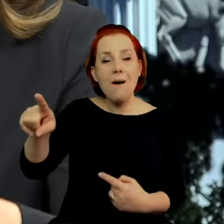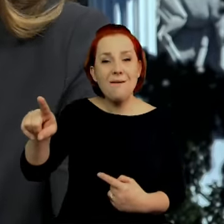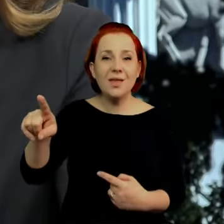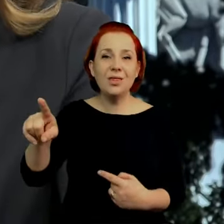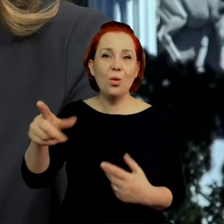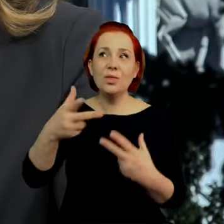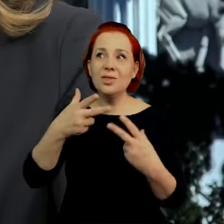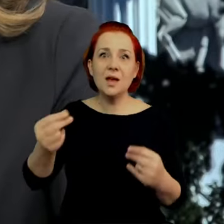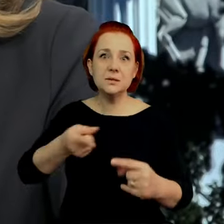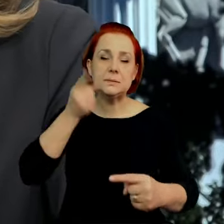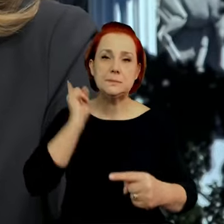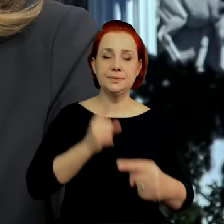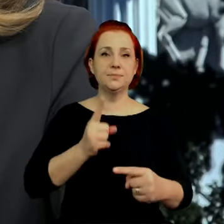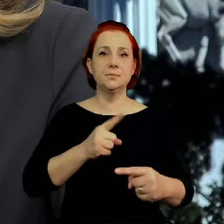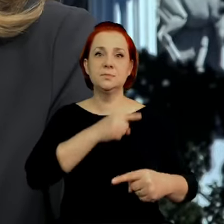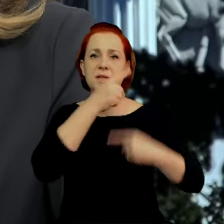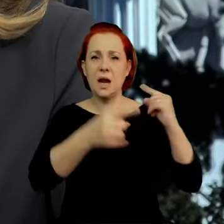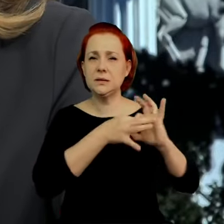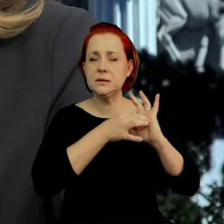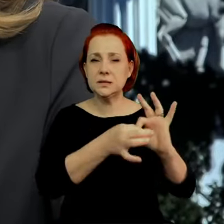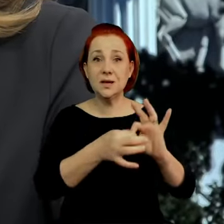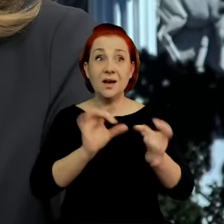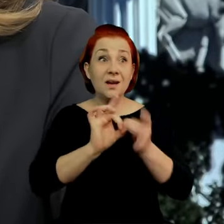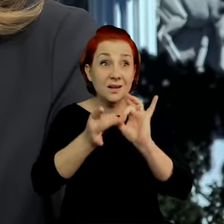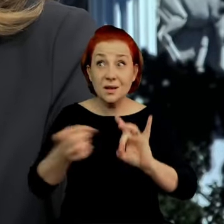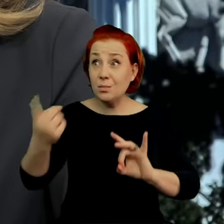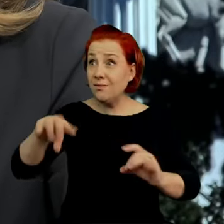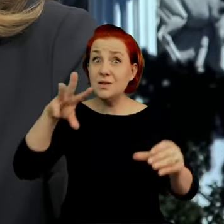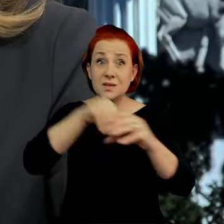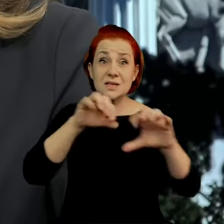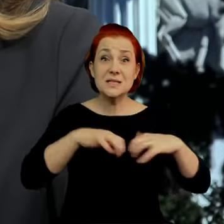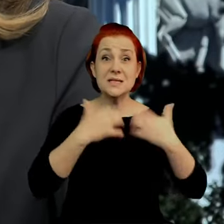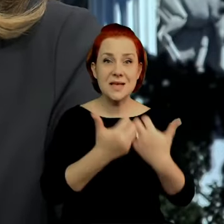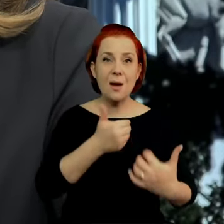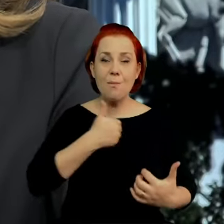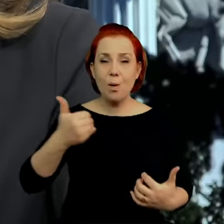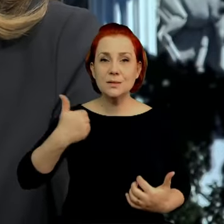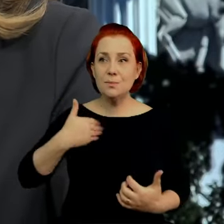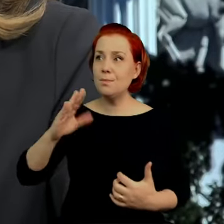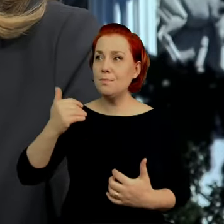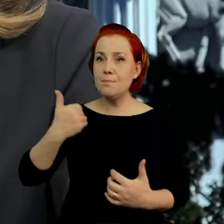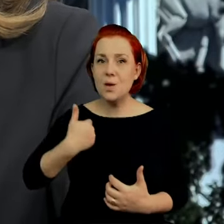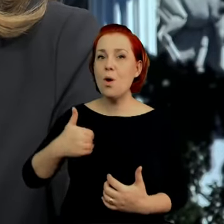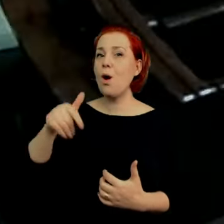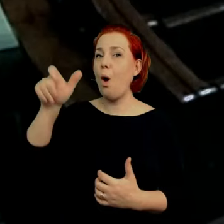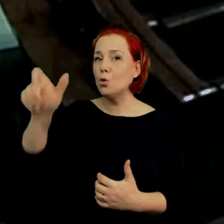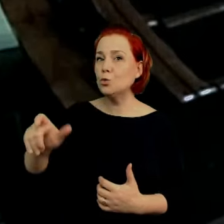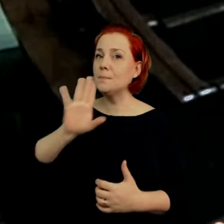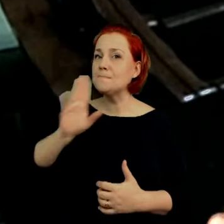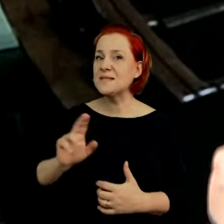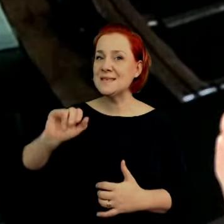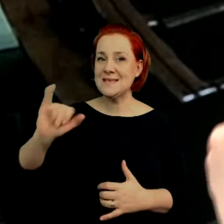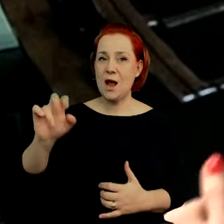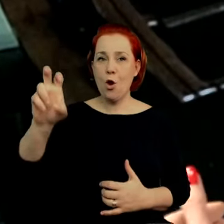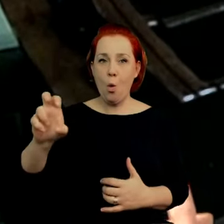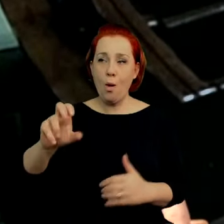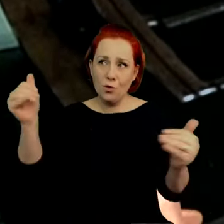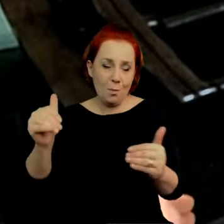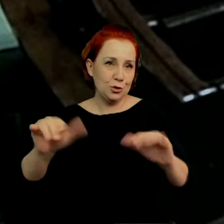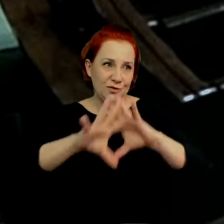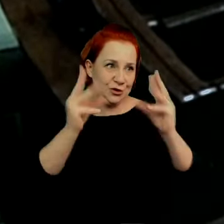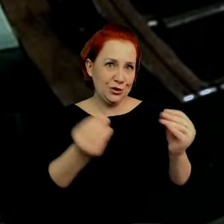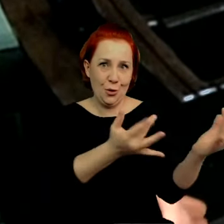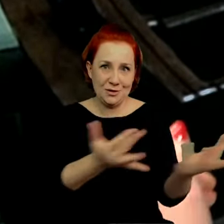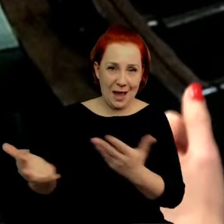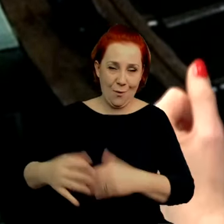konserwatystą. Jakby tacy konserwatyści byli w polskim Sejmie, to byśmy wiele rzeczy mieli już załatwionych. Wiele jeszcze nie, ale... Proszę nie przepraszać, może pani kontrować. Byłoby